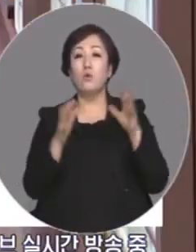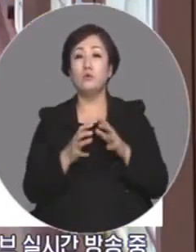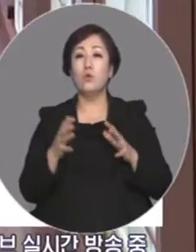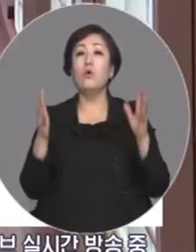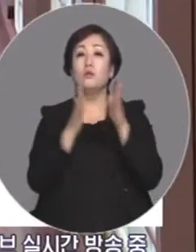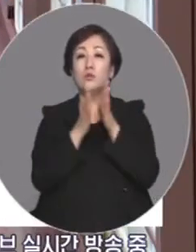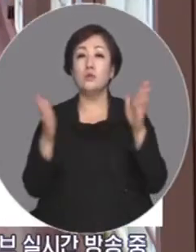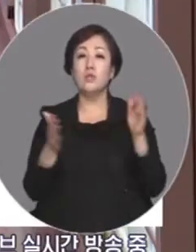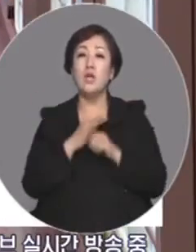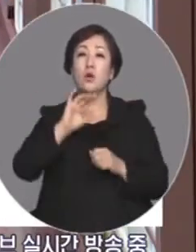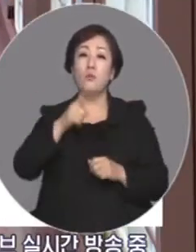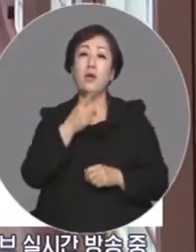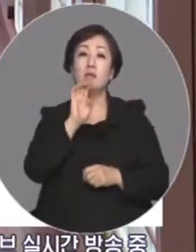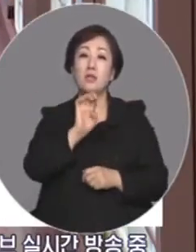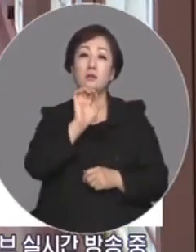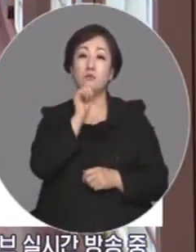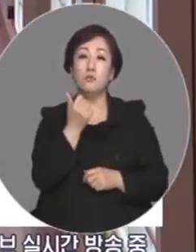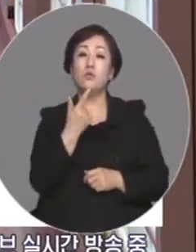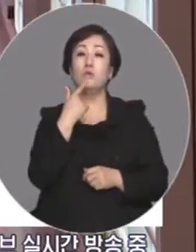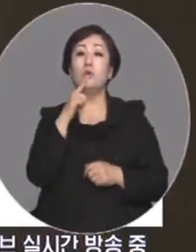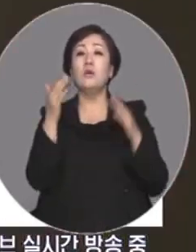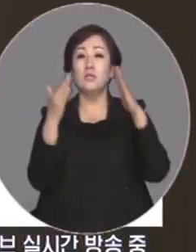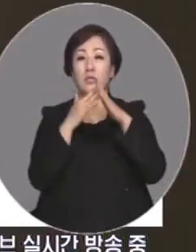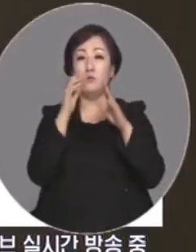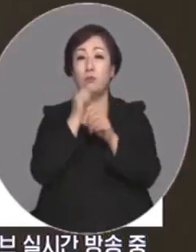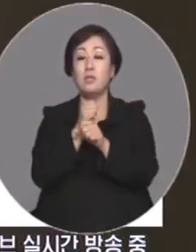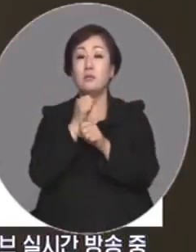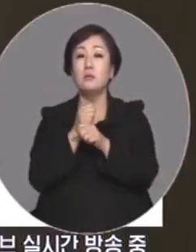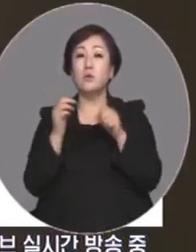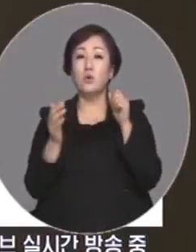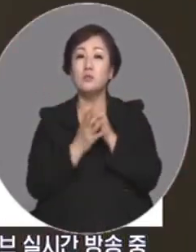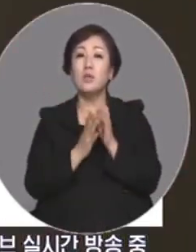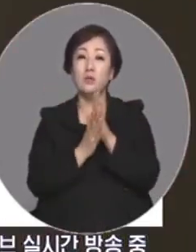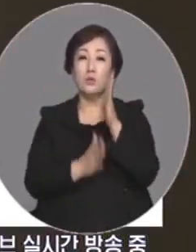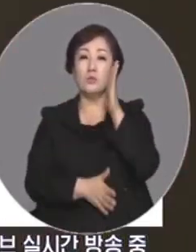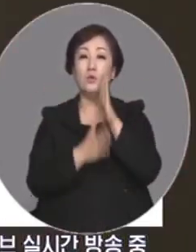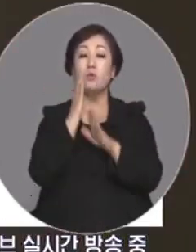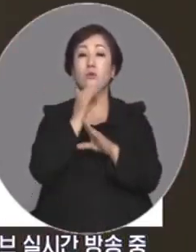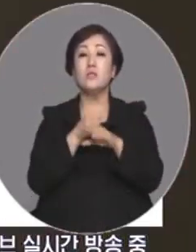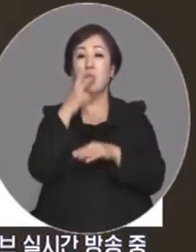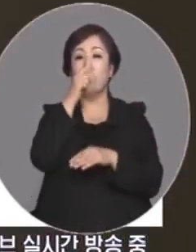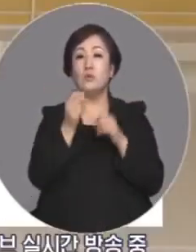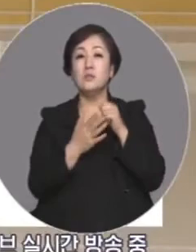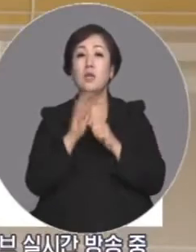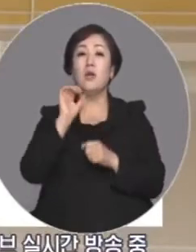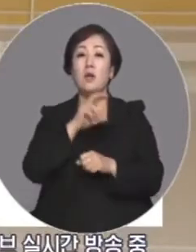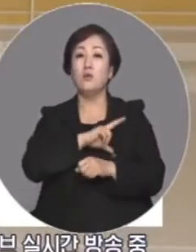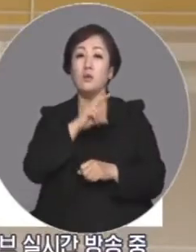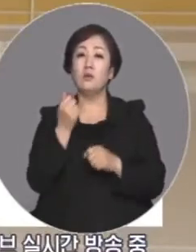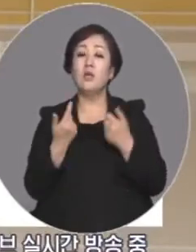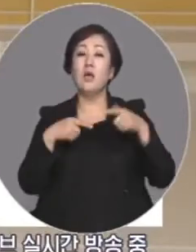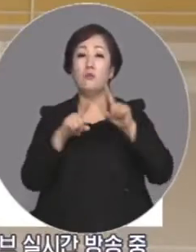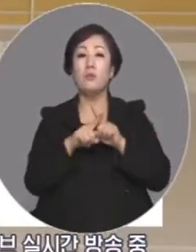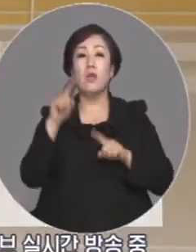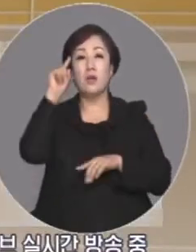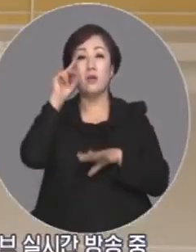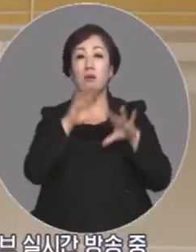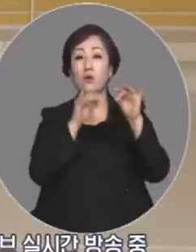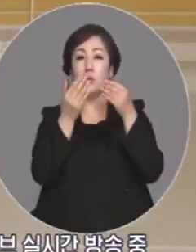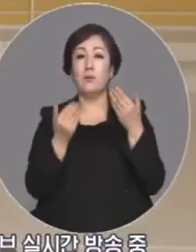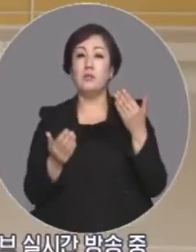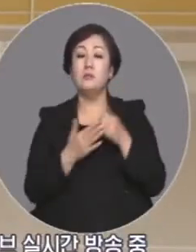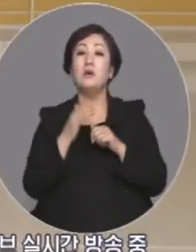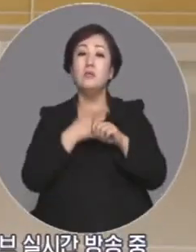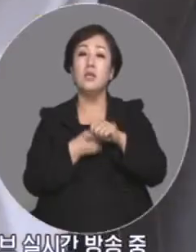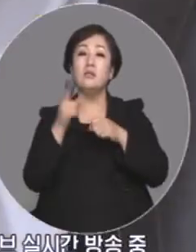146호 를 조성하는 사업입니다 울산 도시공사는 올해 말 울산시의 건축위원회 심의 등을 거쳐 내년 9월